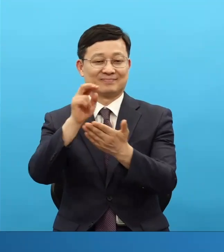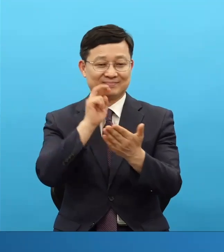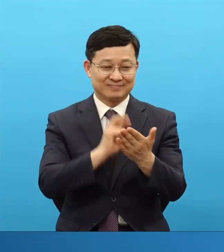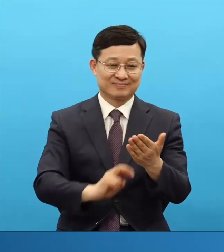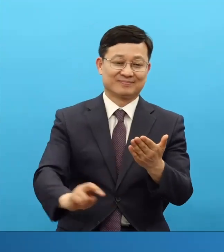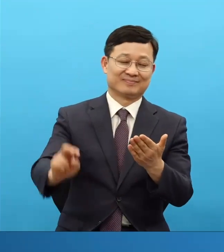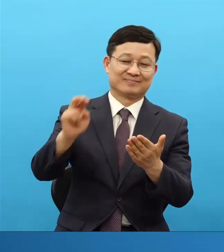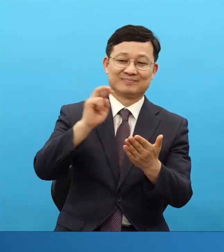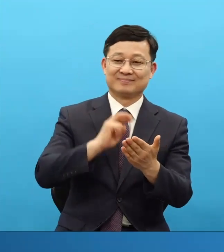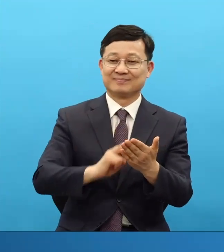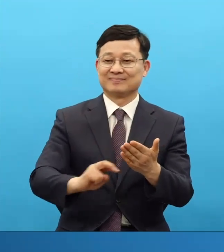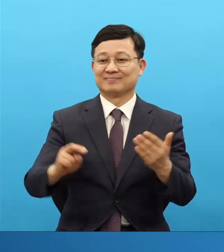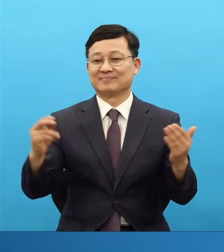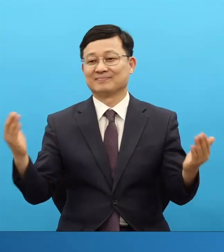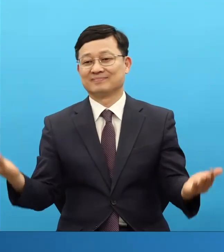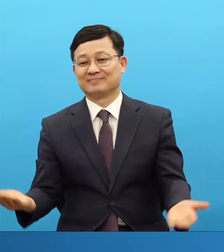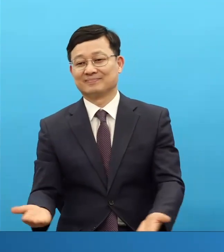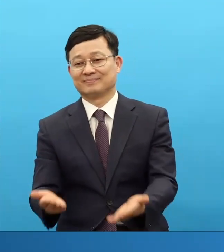주를